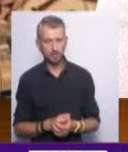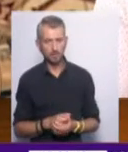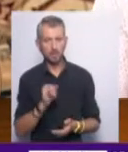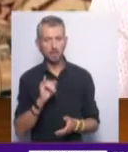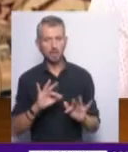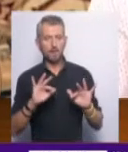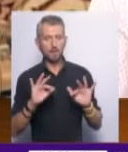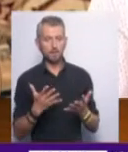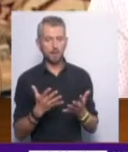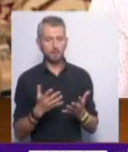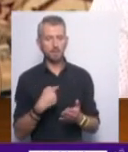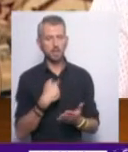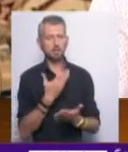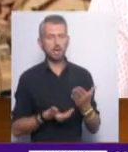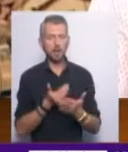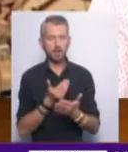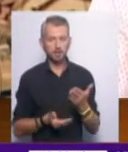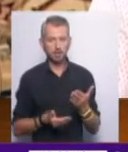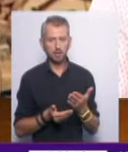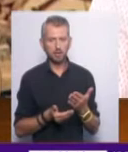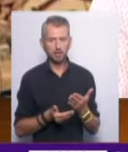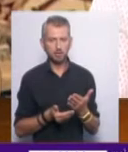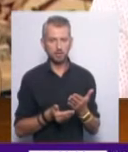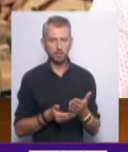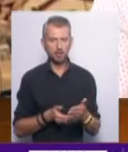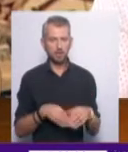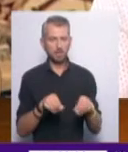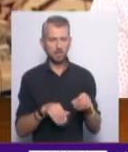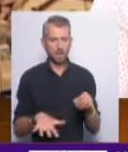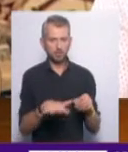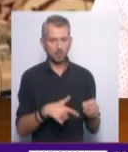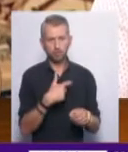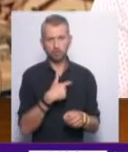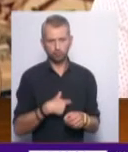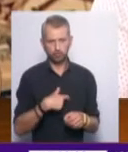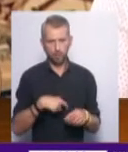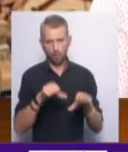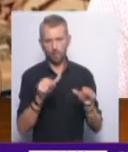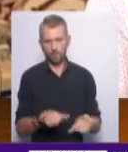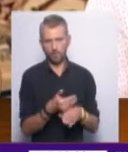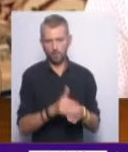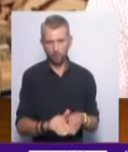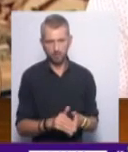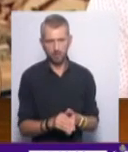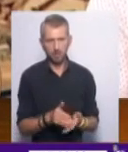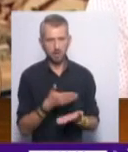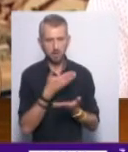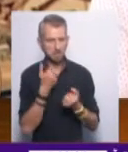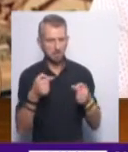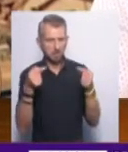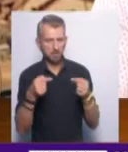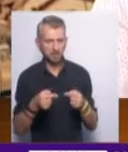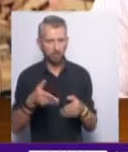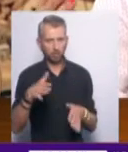разі, я би радила відвести собі земельну ділянку, тому що, ну, нема визначеності, і від